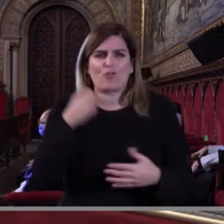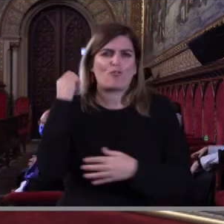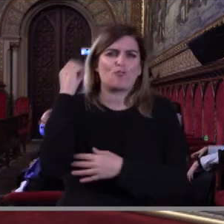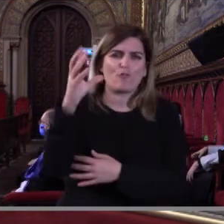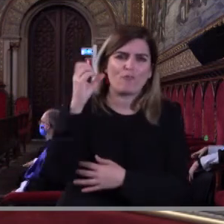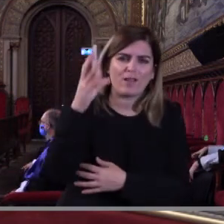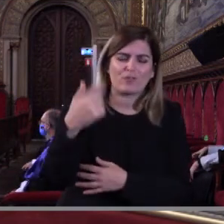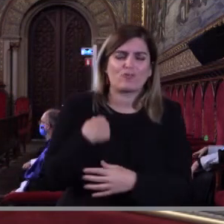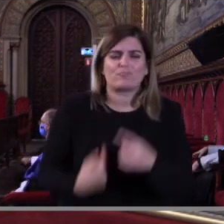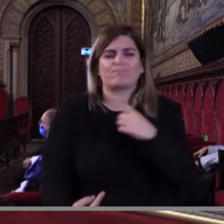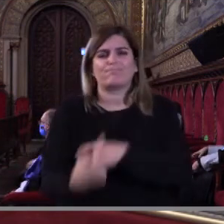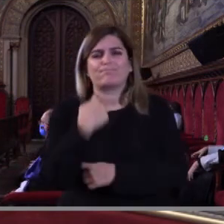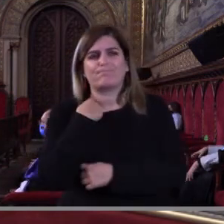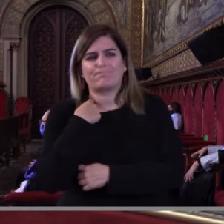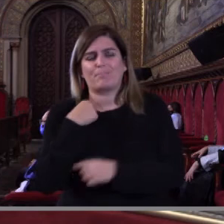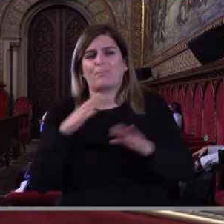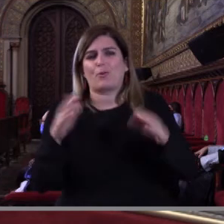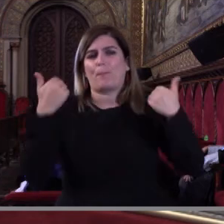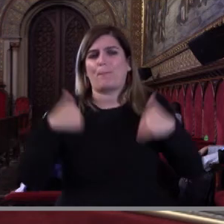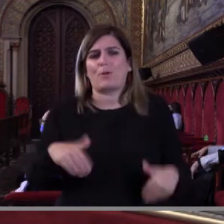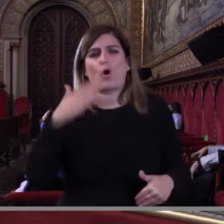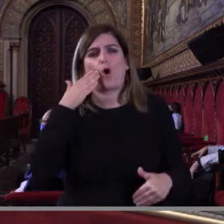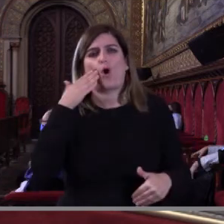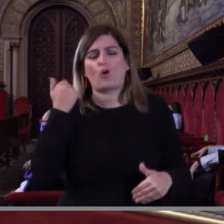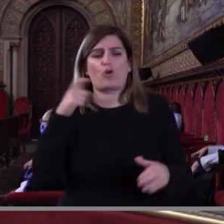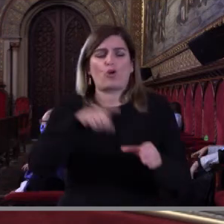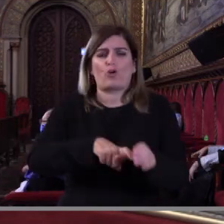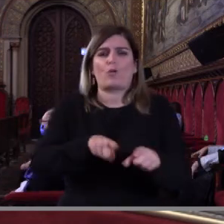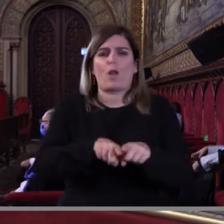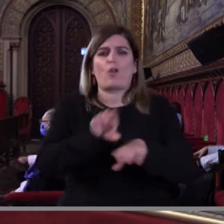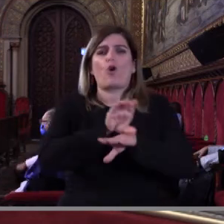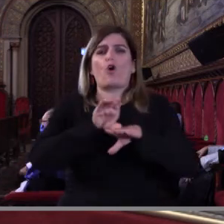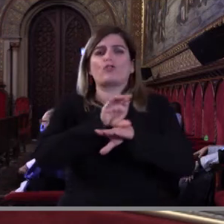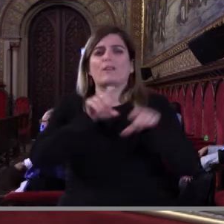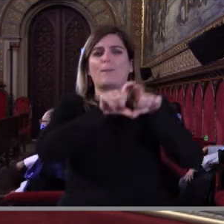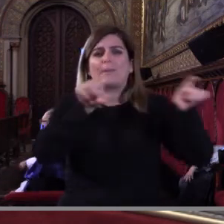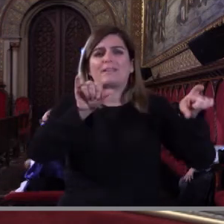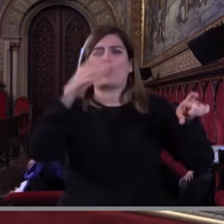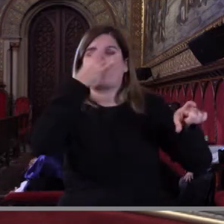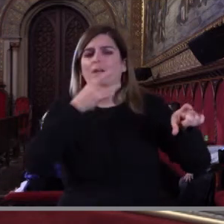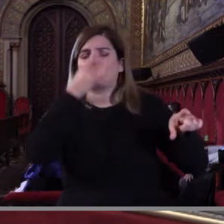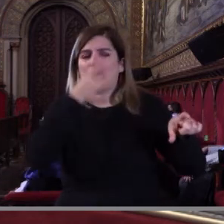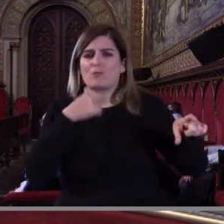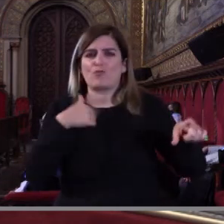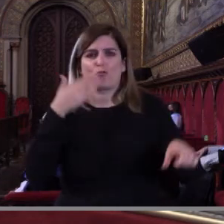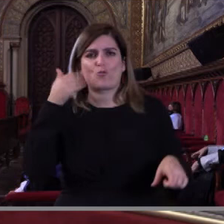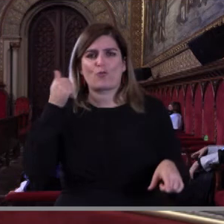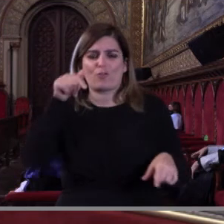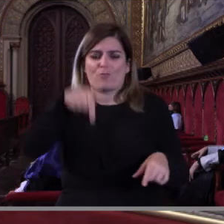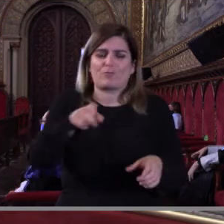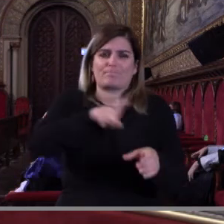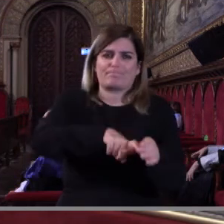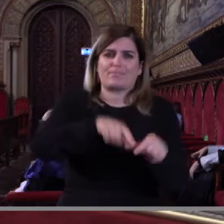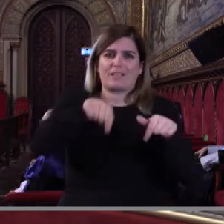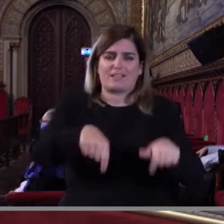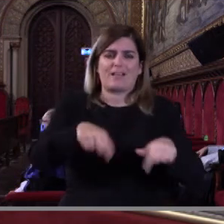sessió d'avui, però en tot cas per mi és un honor també avui com a conseller d'Empresa i Coneixement doncs, ser avui aquí